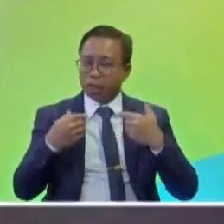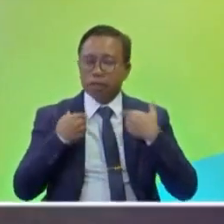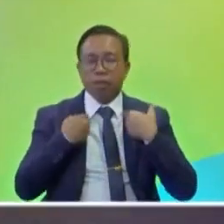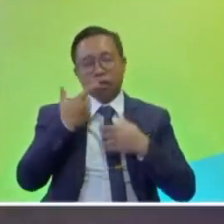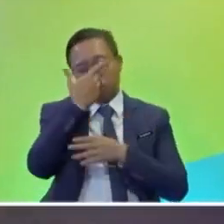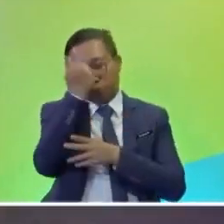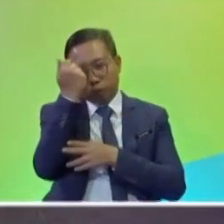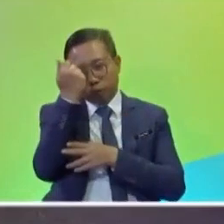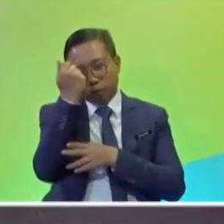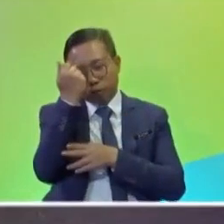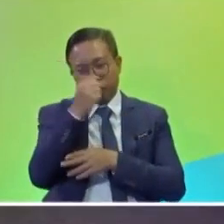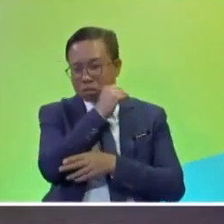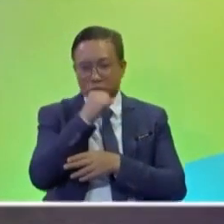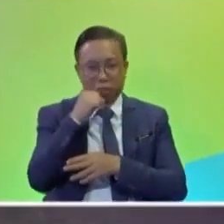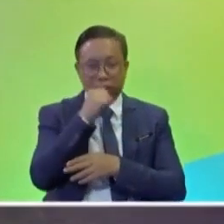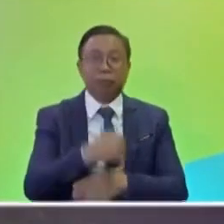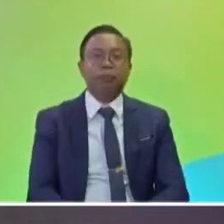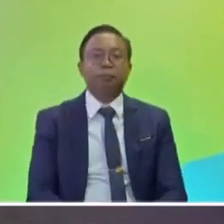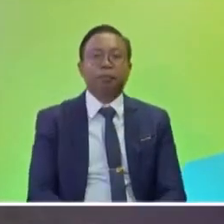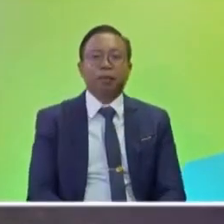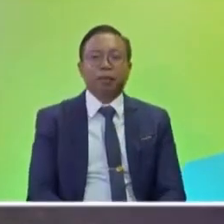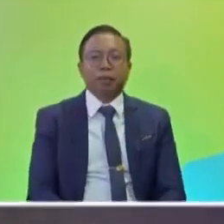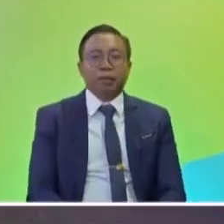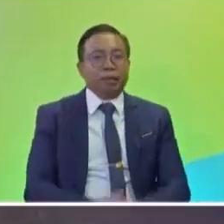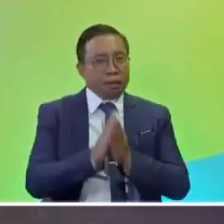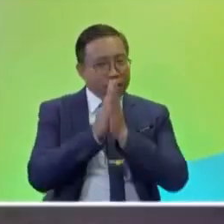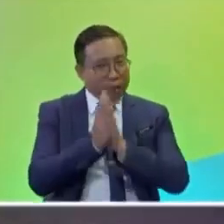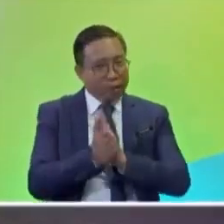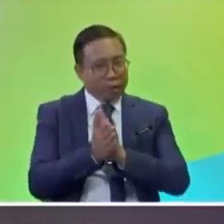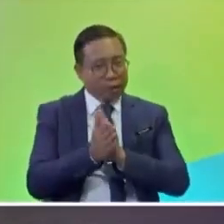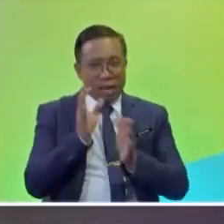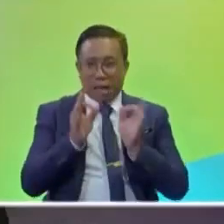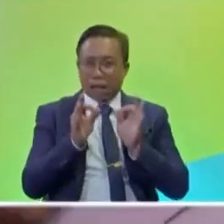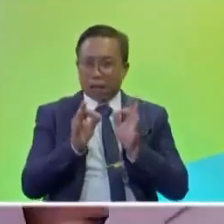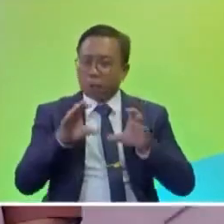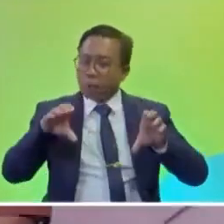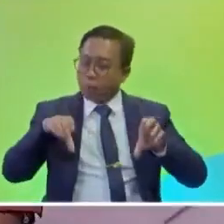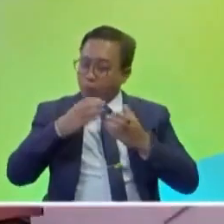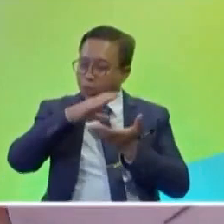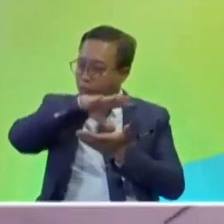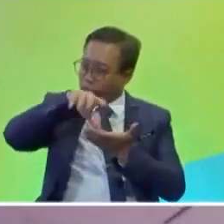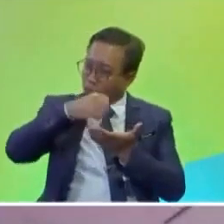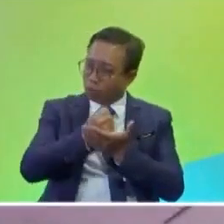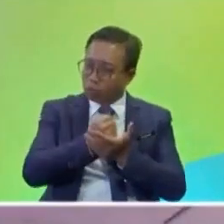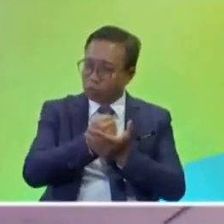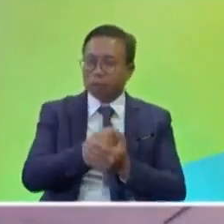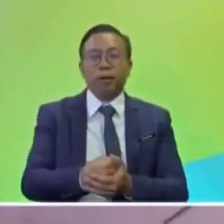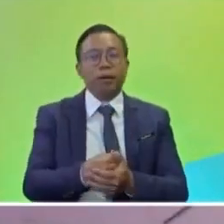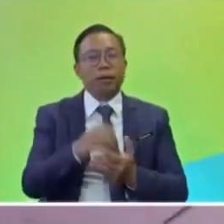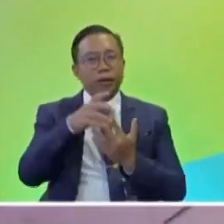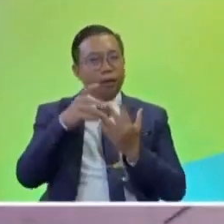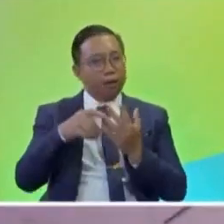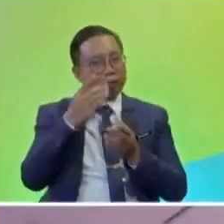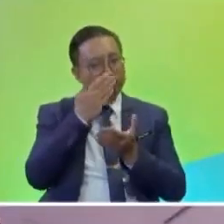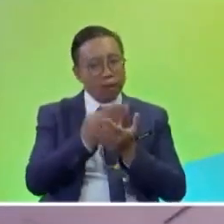pula nyanyi. Macam tu. Jadi, kalau dia boleh buat semua, kira dia yang terbaik lah.